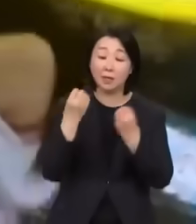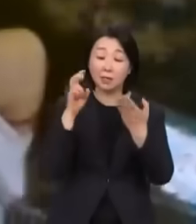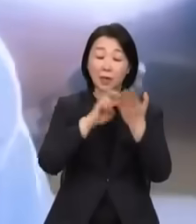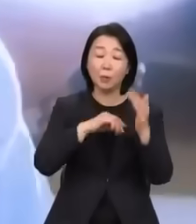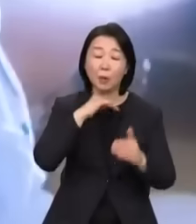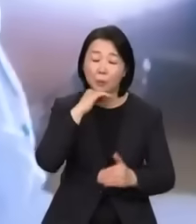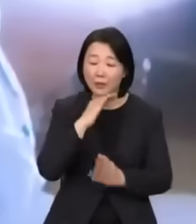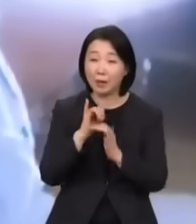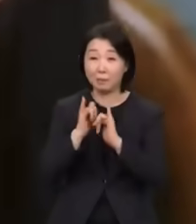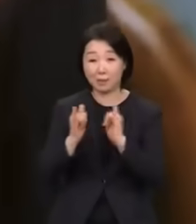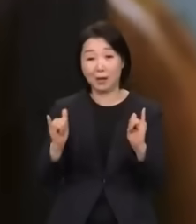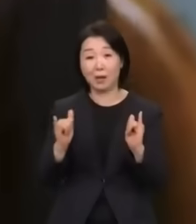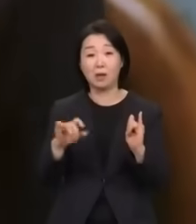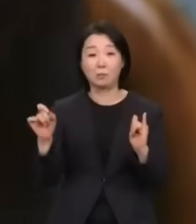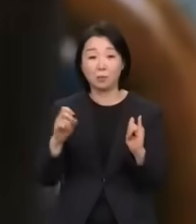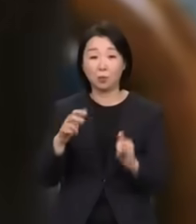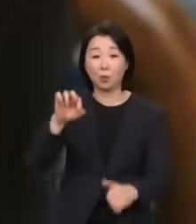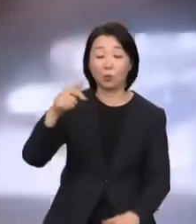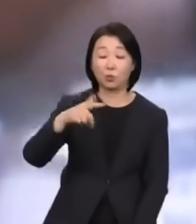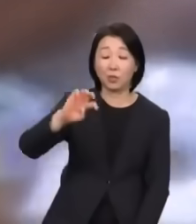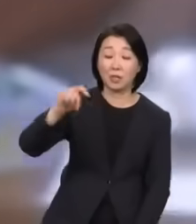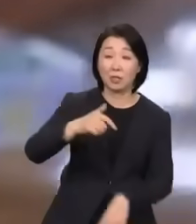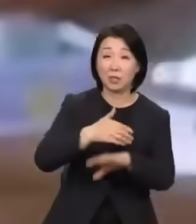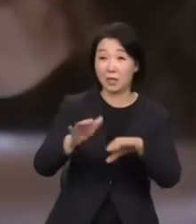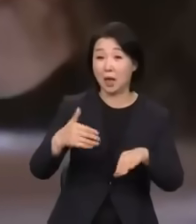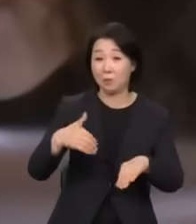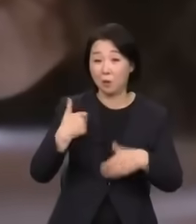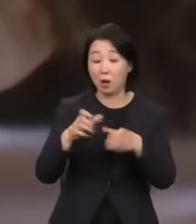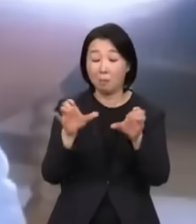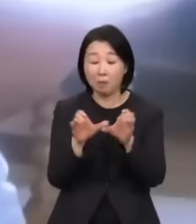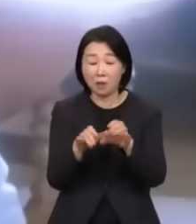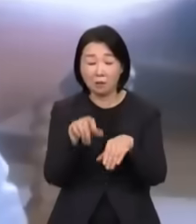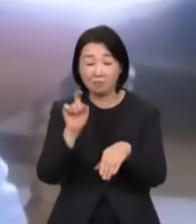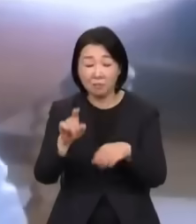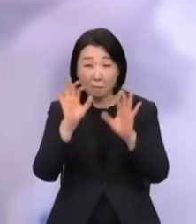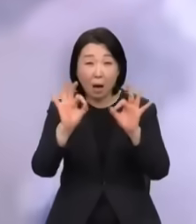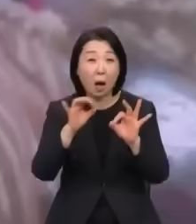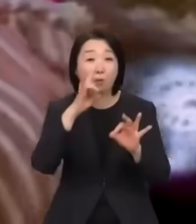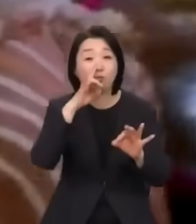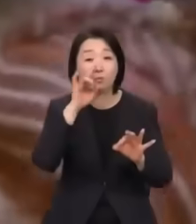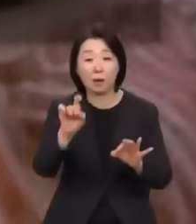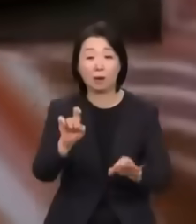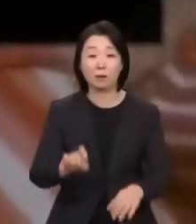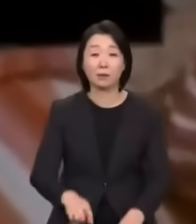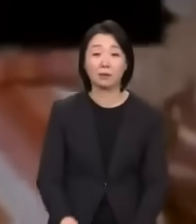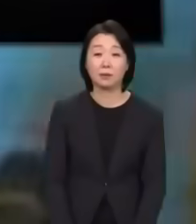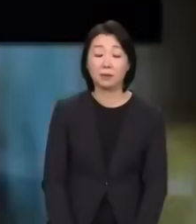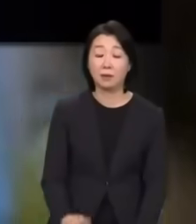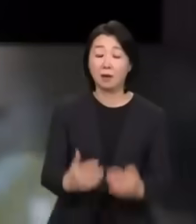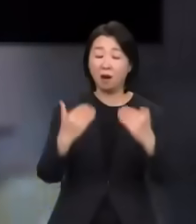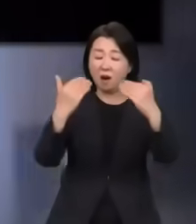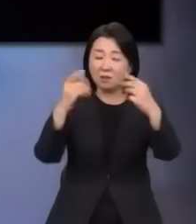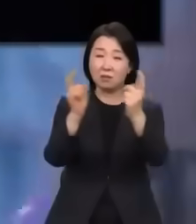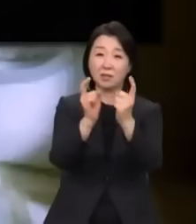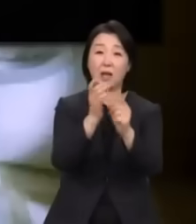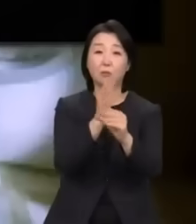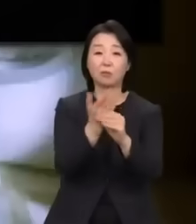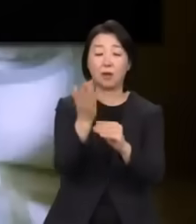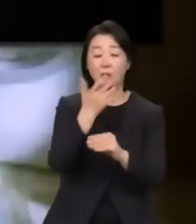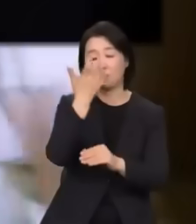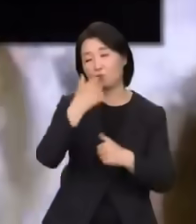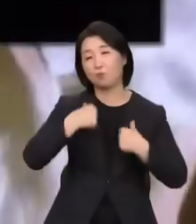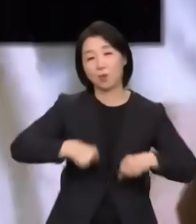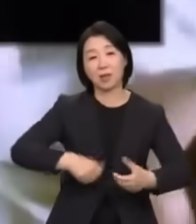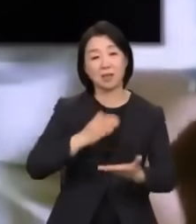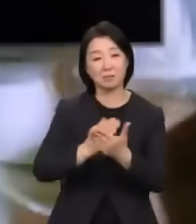기다려온 팬들뿐만 아니라 뉴진스를 잘 몰랐던 팬들의 반응도 올라왔습니다. 어른들 싸움에 끼었지만 꿈을 잃지